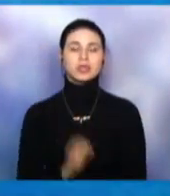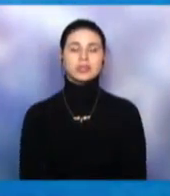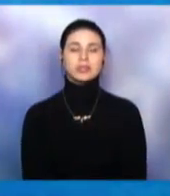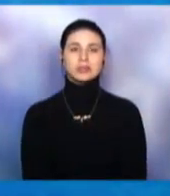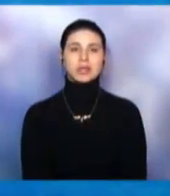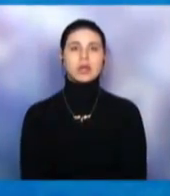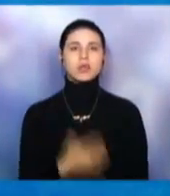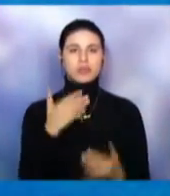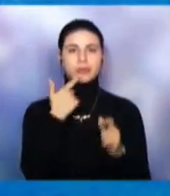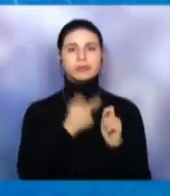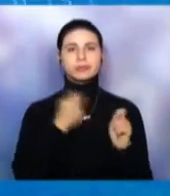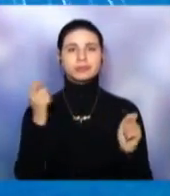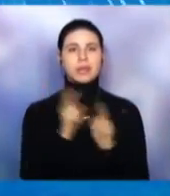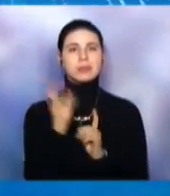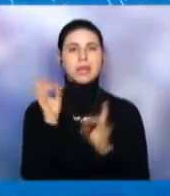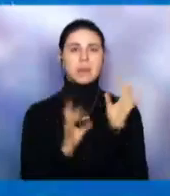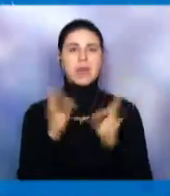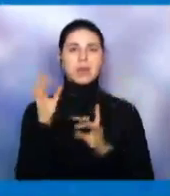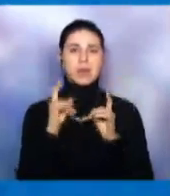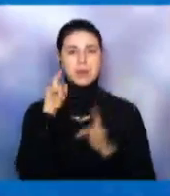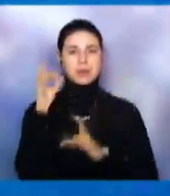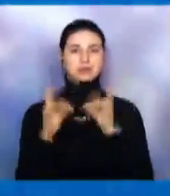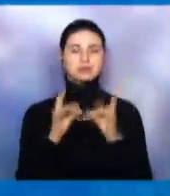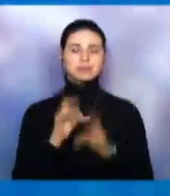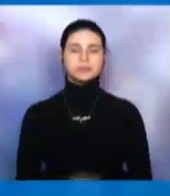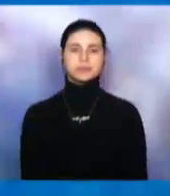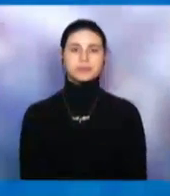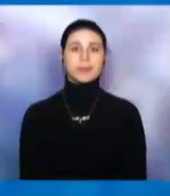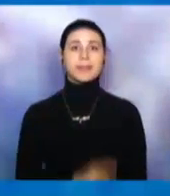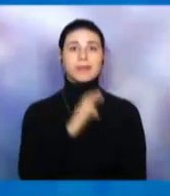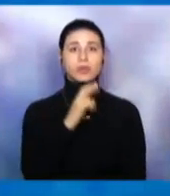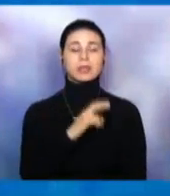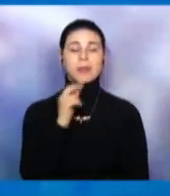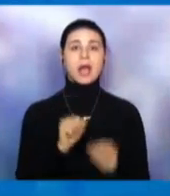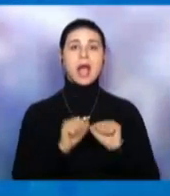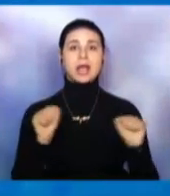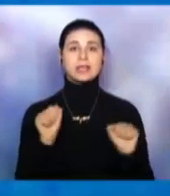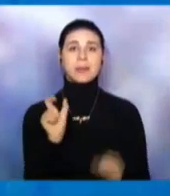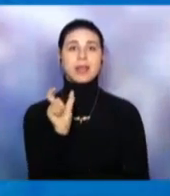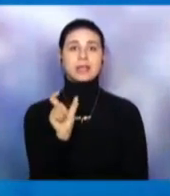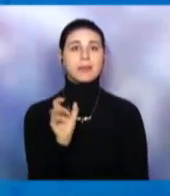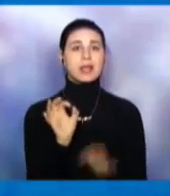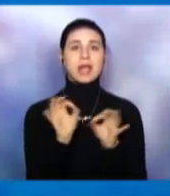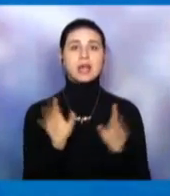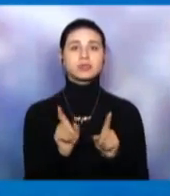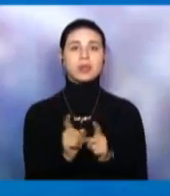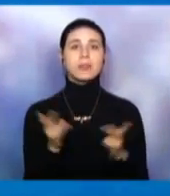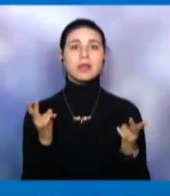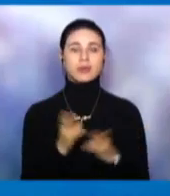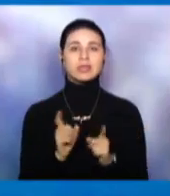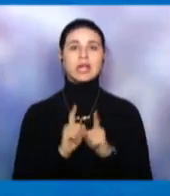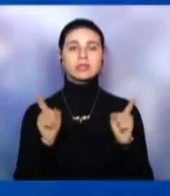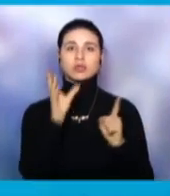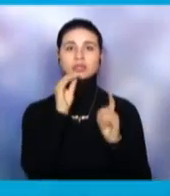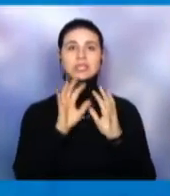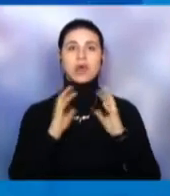გახანგრძლივებული სადღესასწაულო ფეერვერკი, ყურადღება, ასაფეთქებელი საშუალებების არასწორი გამოყენება განსაკუთრებით